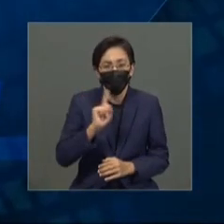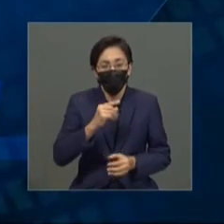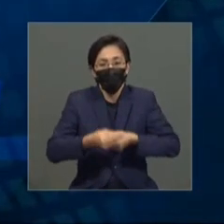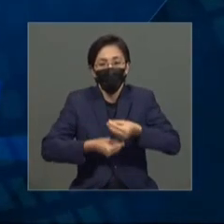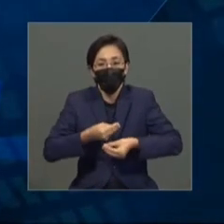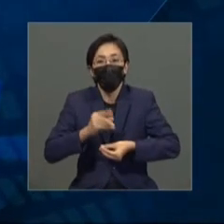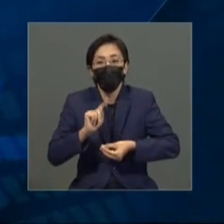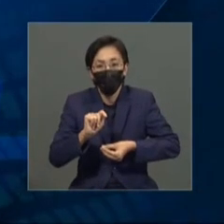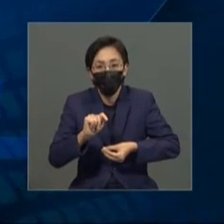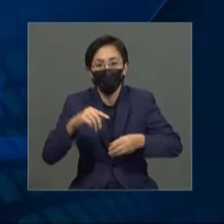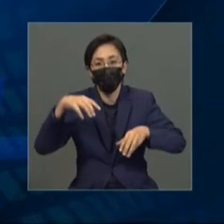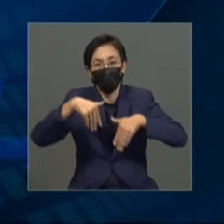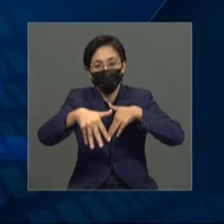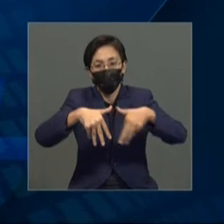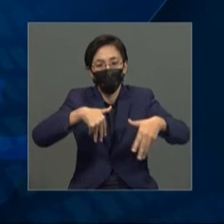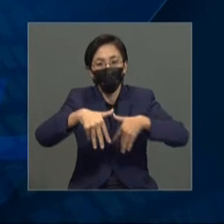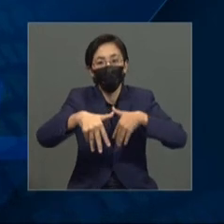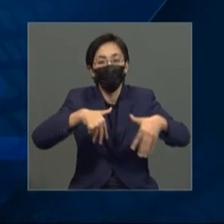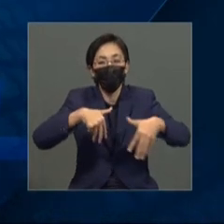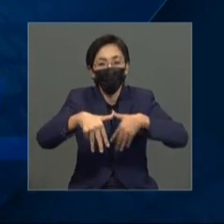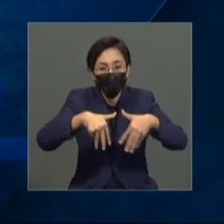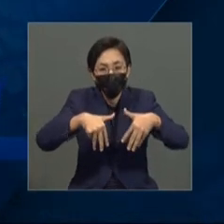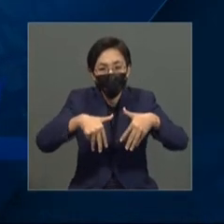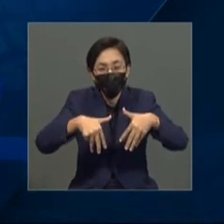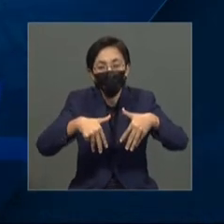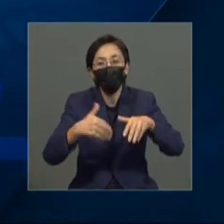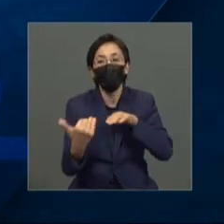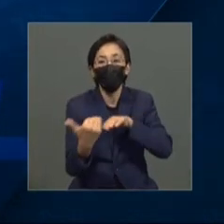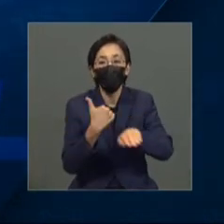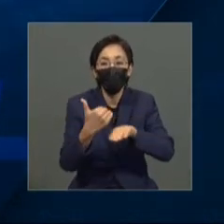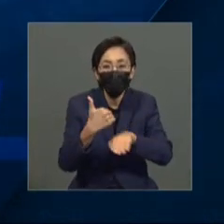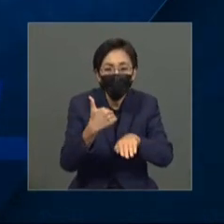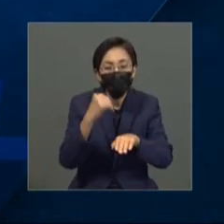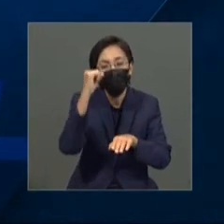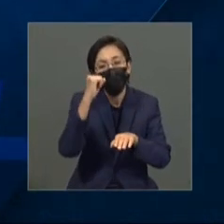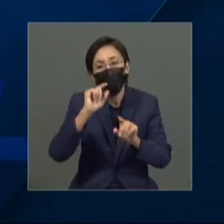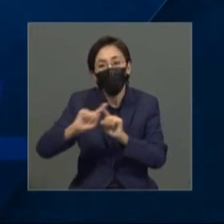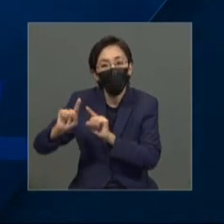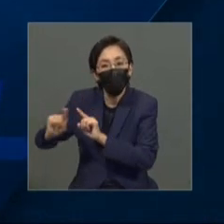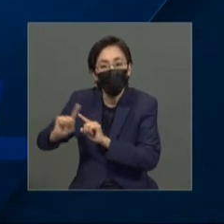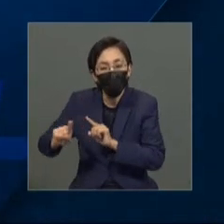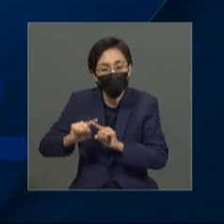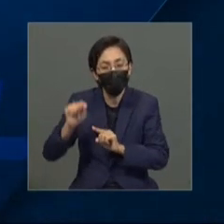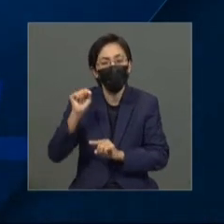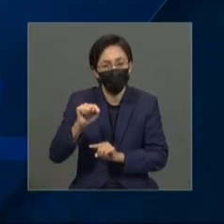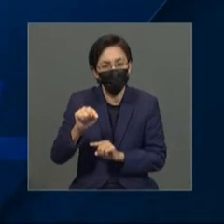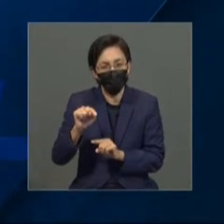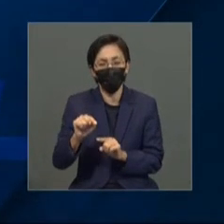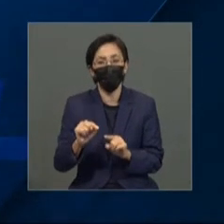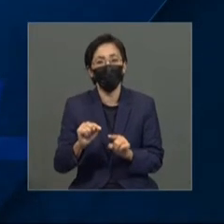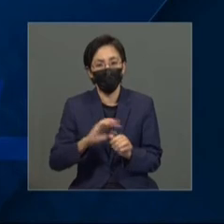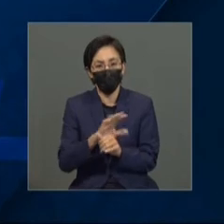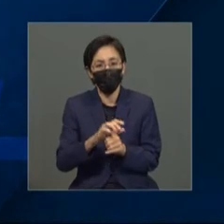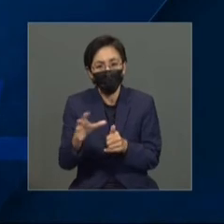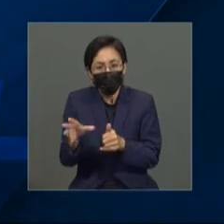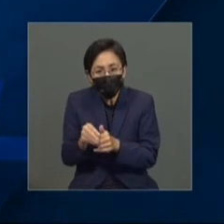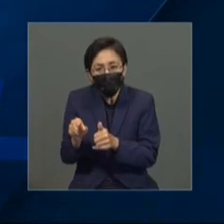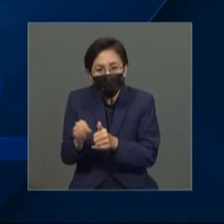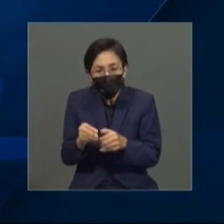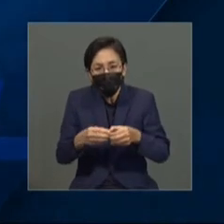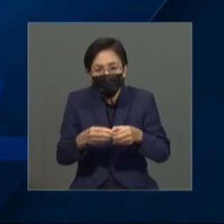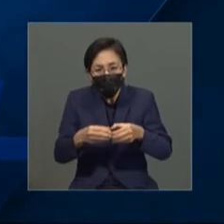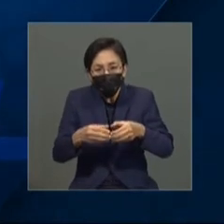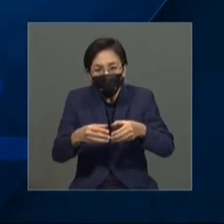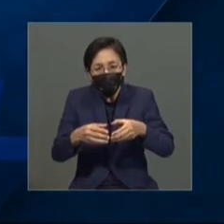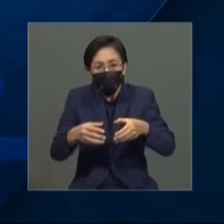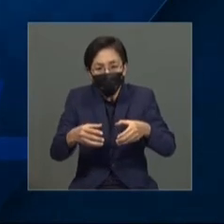าดชุมชนและรวมทั้งขนส่งด้วยนะคะการขนส่งสาธารณะตรงนี้เนี่ยจะเริ่มมีการรายงานกลุ่มก้